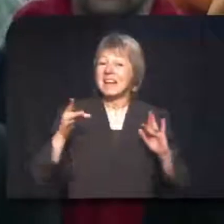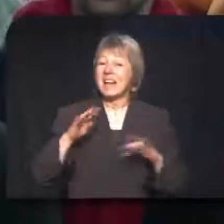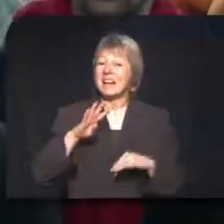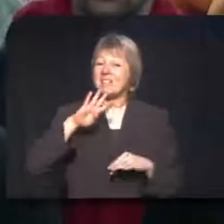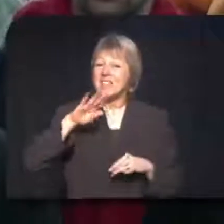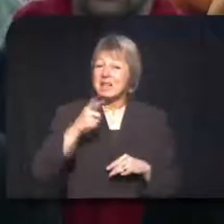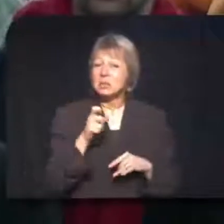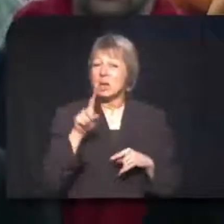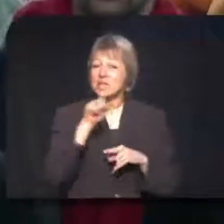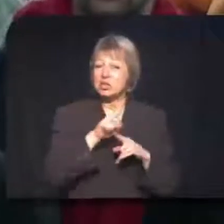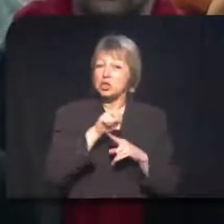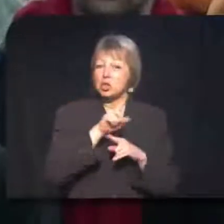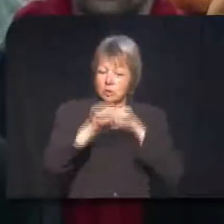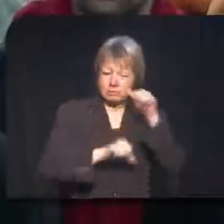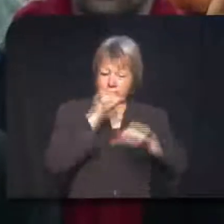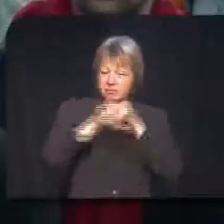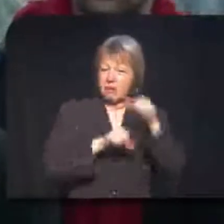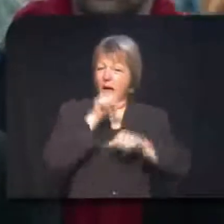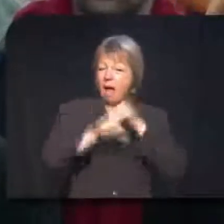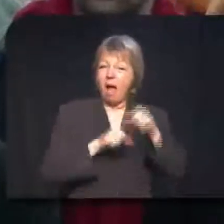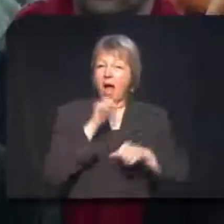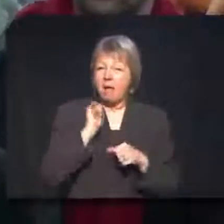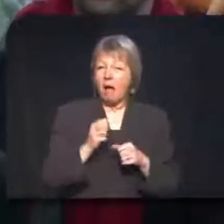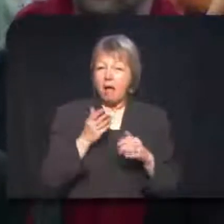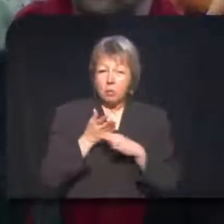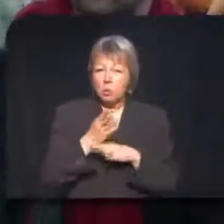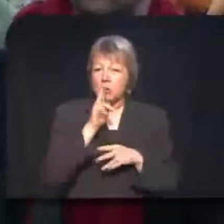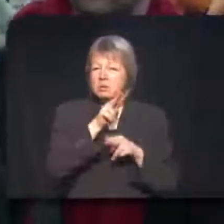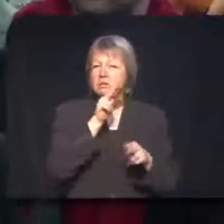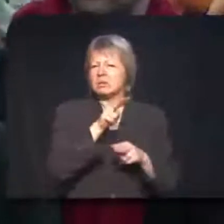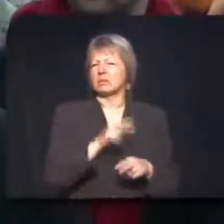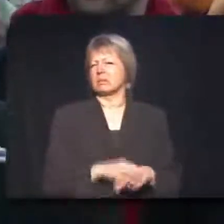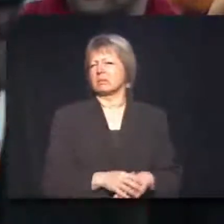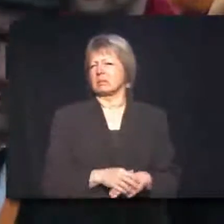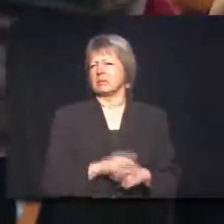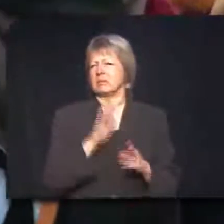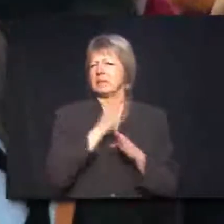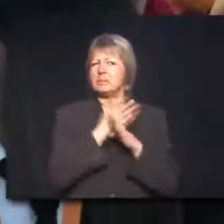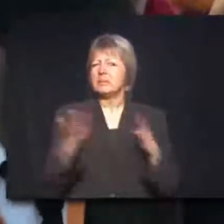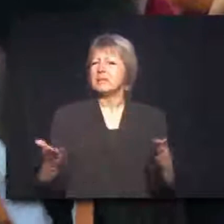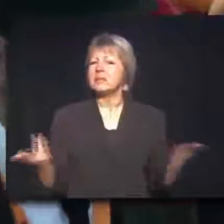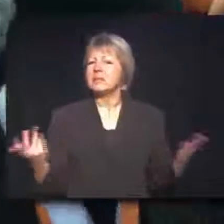anders dass jeder permanent reingucken müsst der Content geht doch nicht in 5 Minuten weg